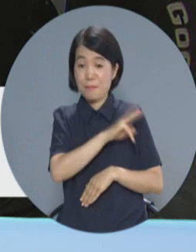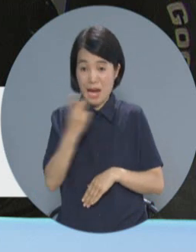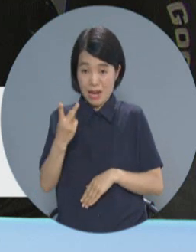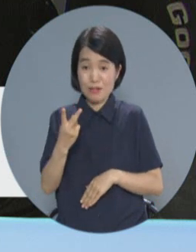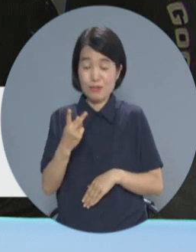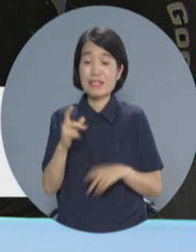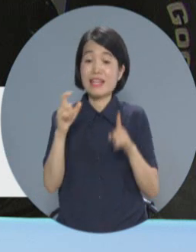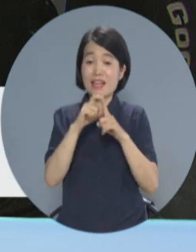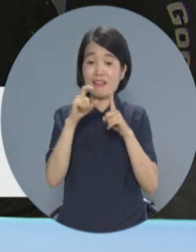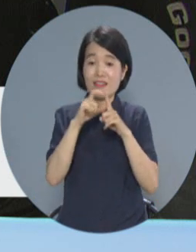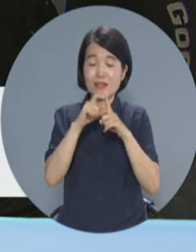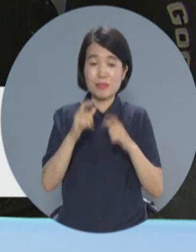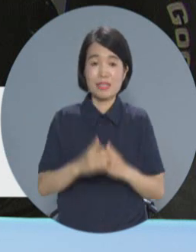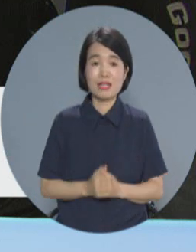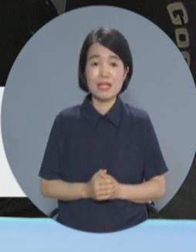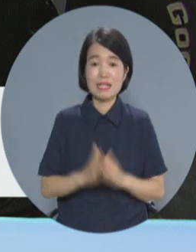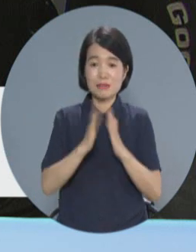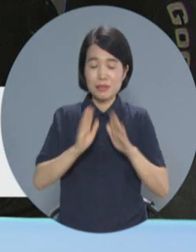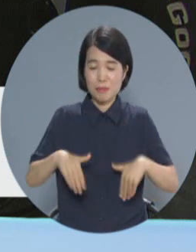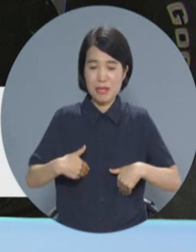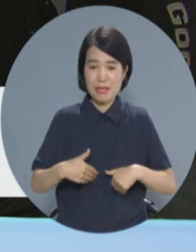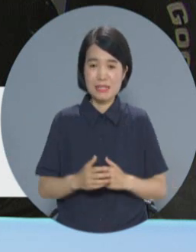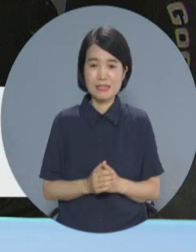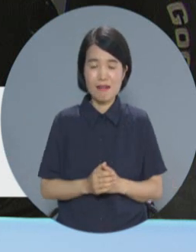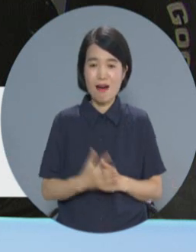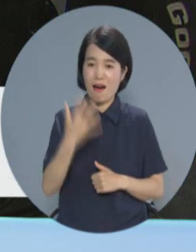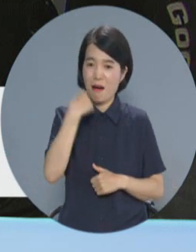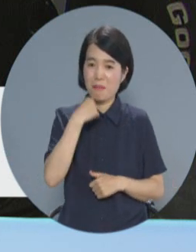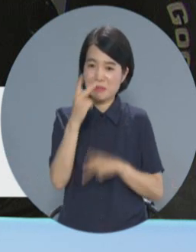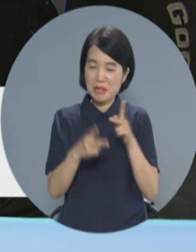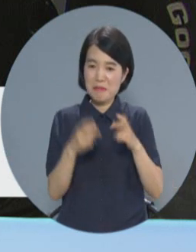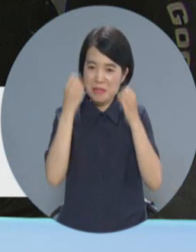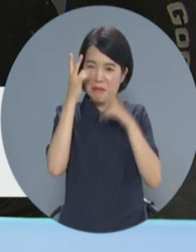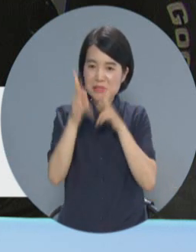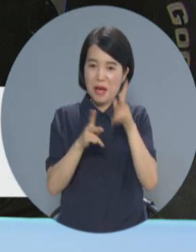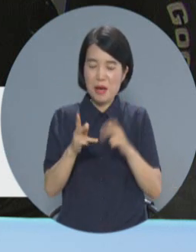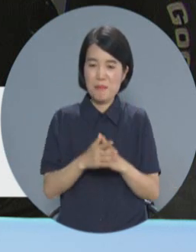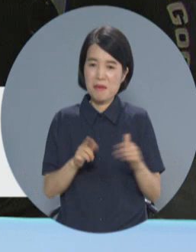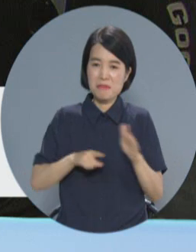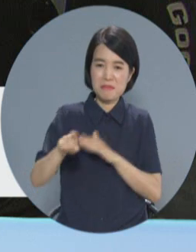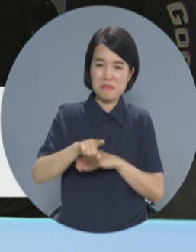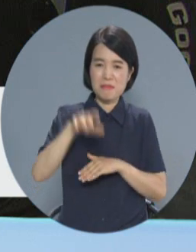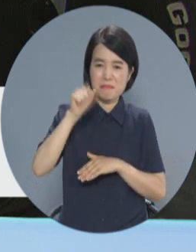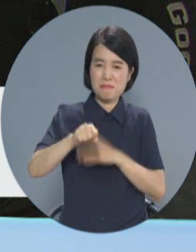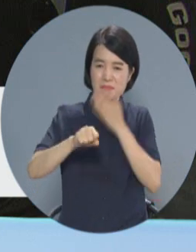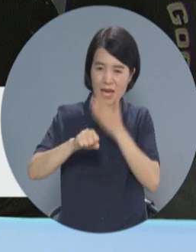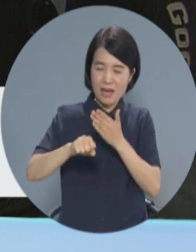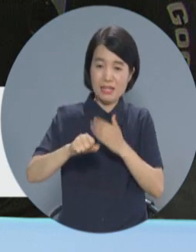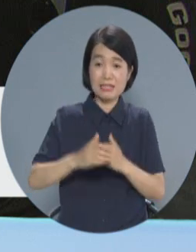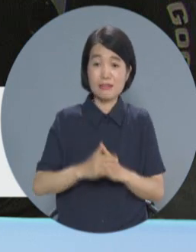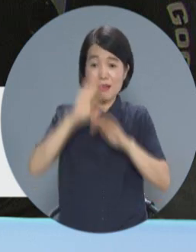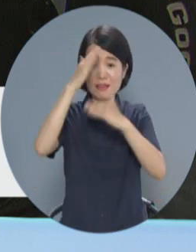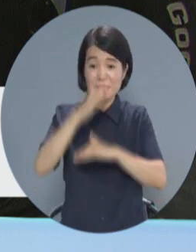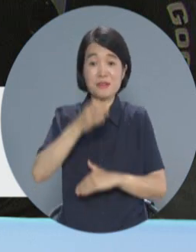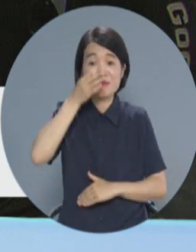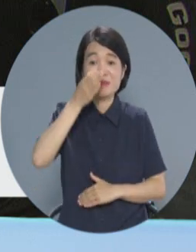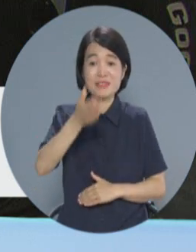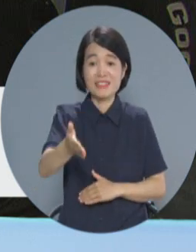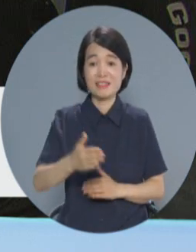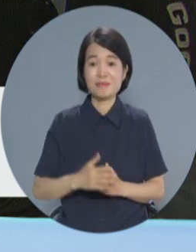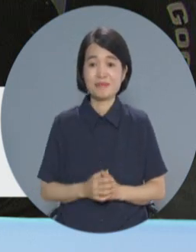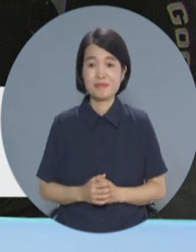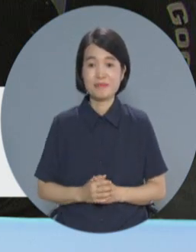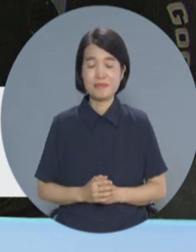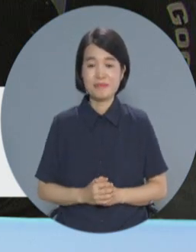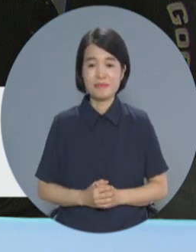일컫는 용어입니다. 전남이 황금알을 낳는 이 신산업의 전진기지로 자리매김할 전망인데요. 이 내용 문현철 기자가